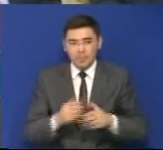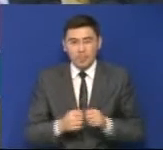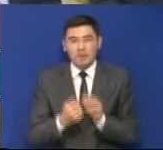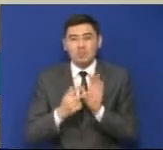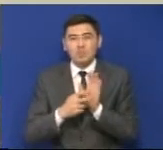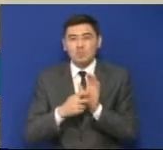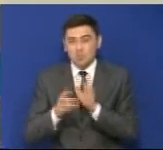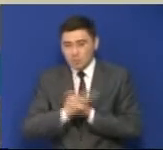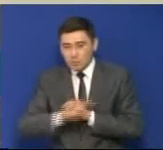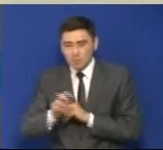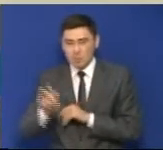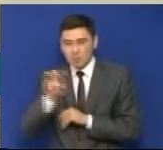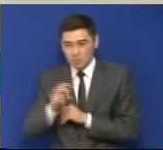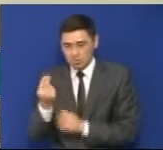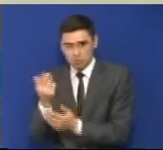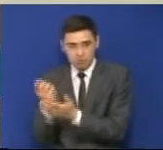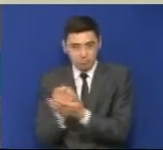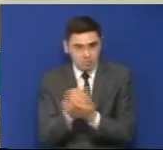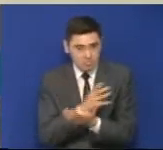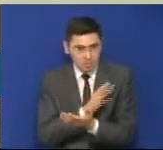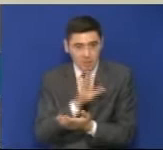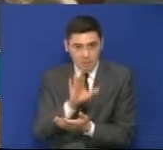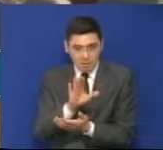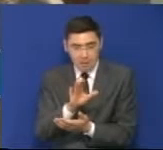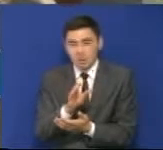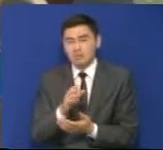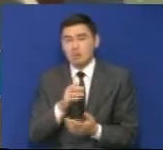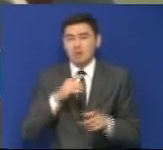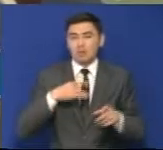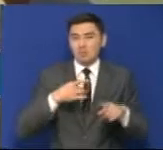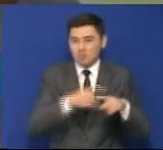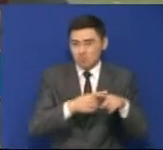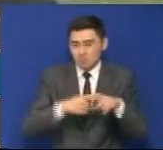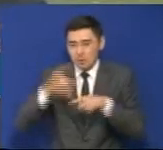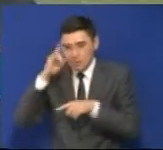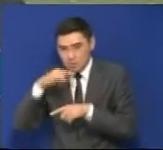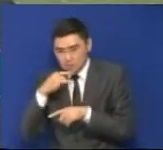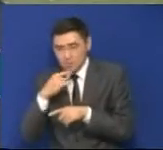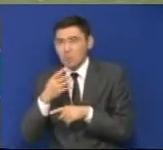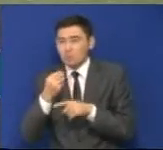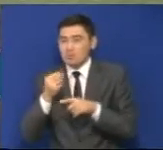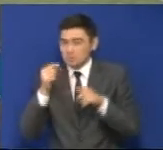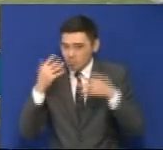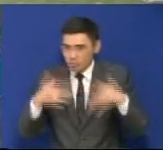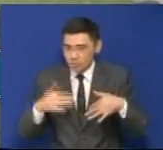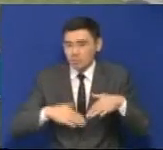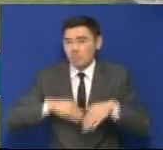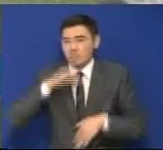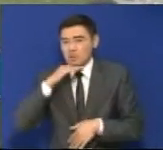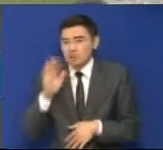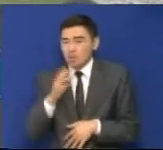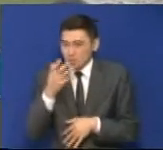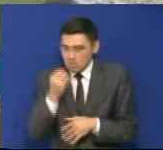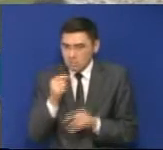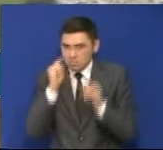миллион доллардан асты. Дегенмен әлеуеттері орасан зор екі мемлекет үшінде бұл көрсеткіштер айтарлықтай жетістік емес. Сондықтан ендігі